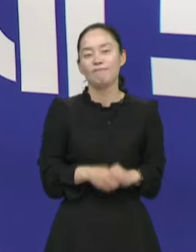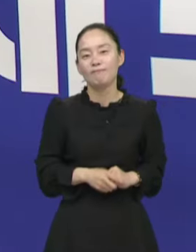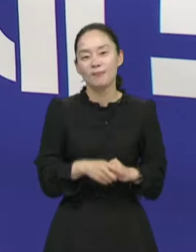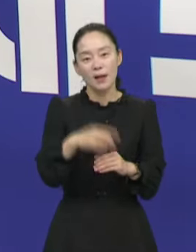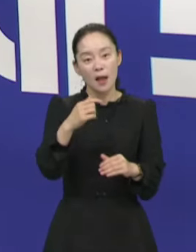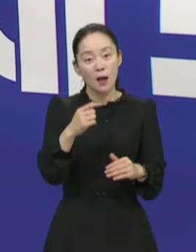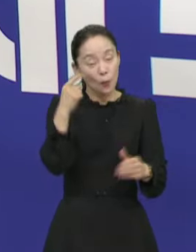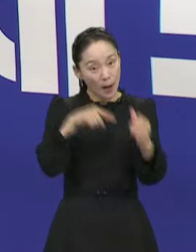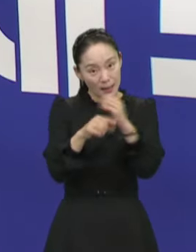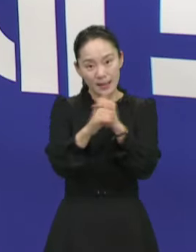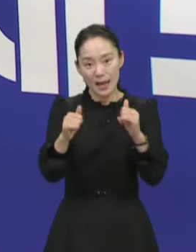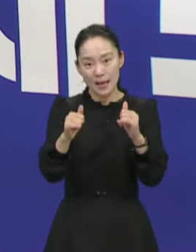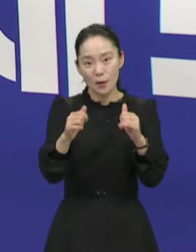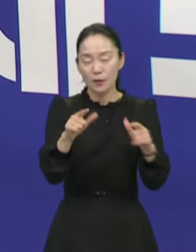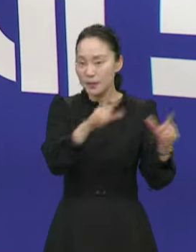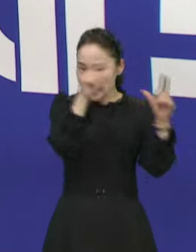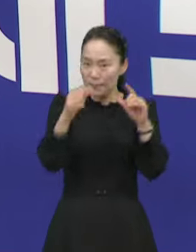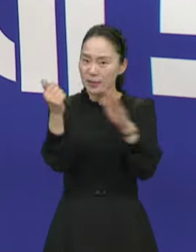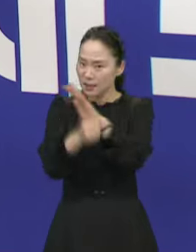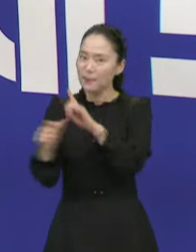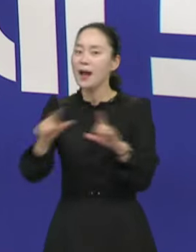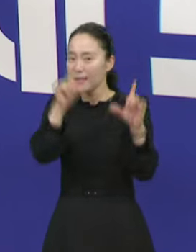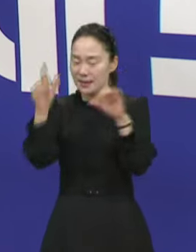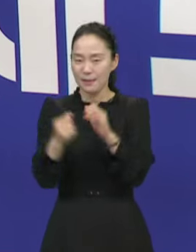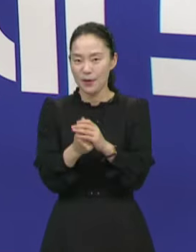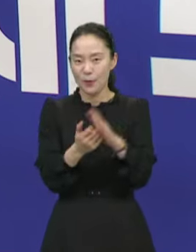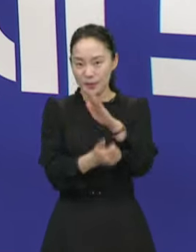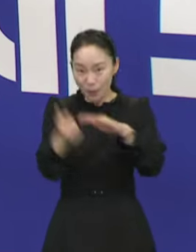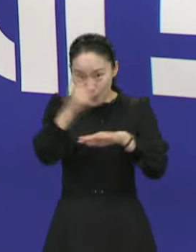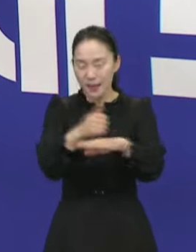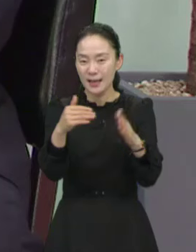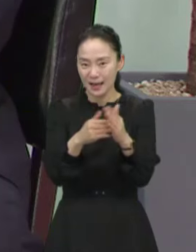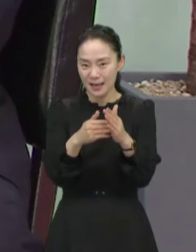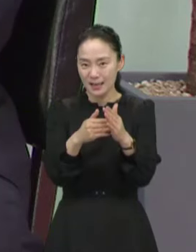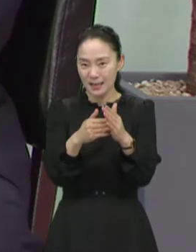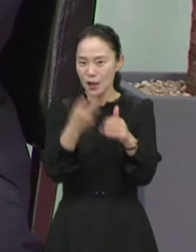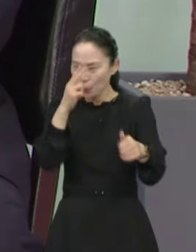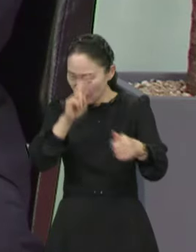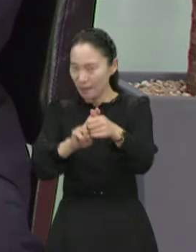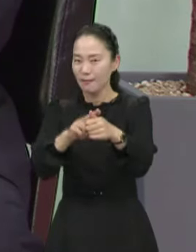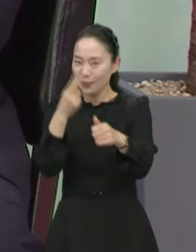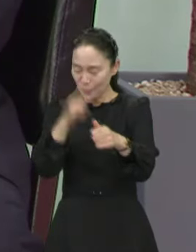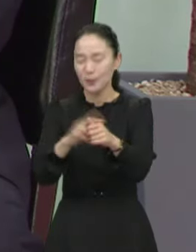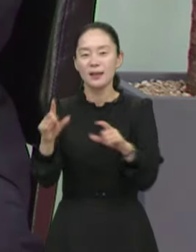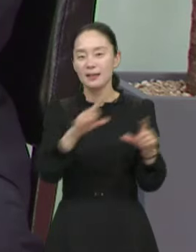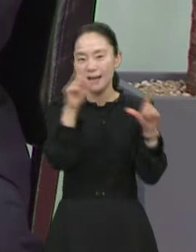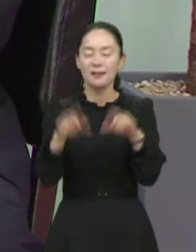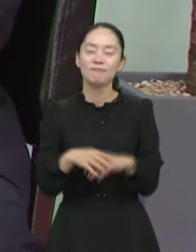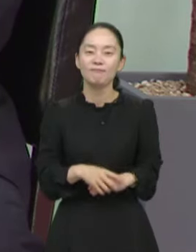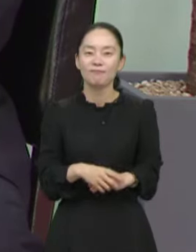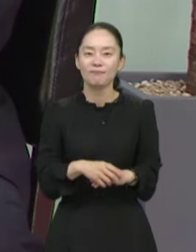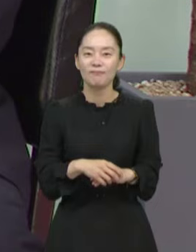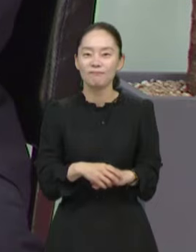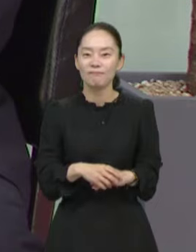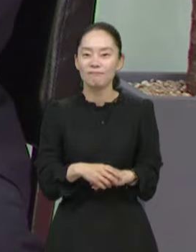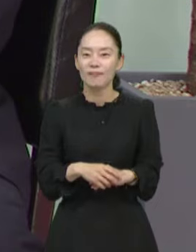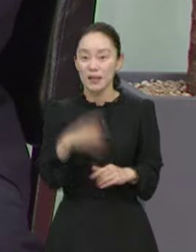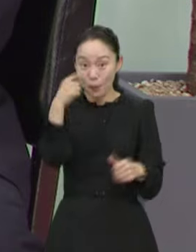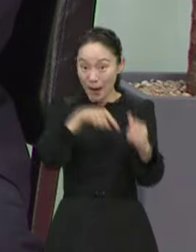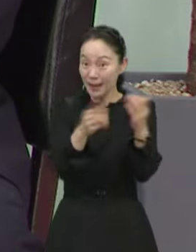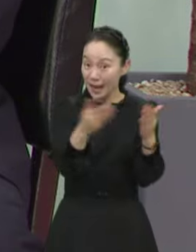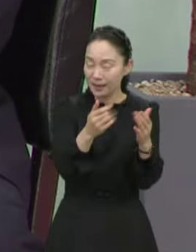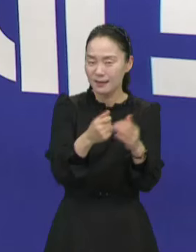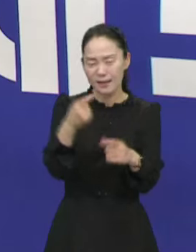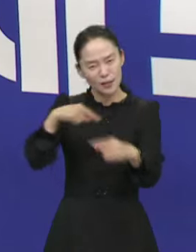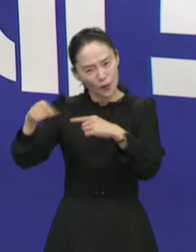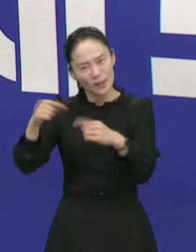과학자의 삶은 실패하는 삶이고 제가 성공할 때까지 이룰 수 있는 계속해서 도전하는 삶입니다이 일은 사실상